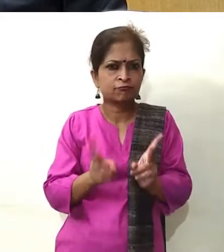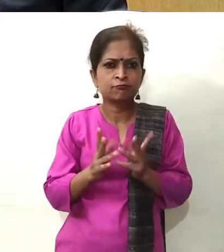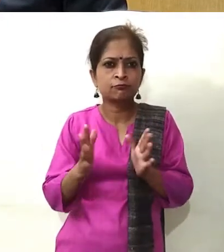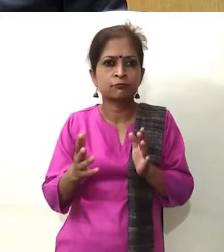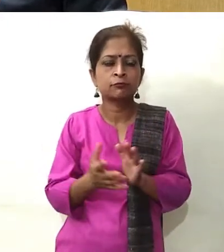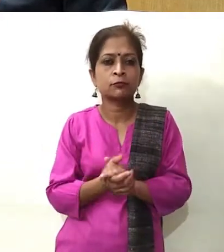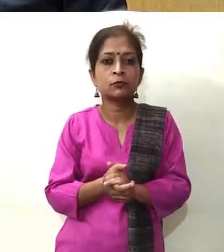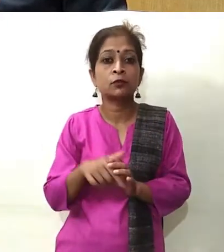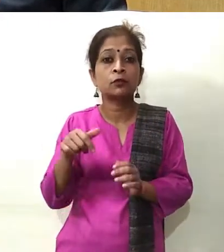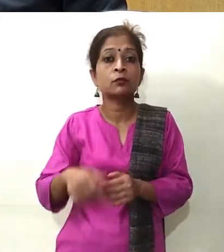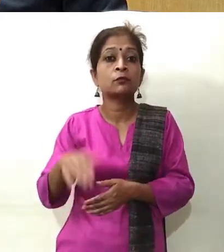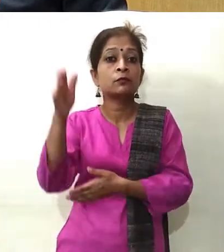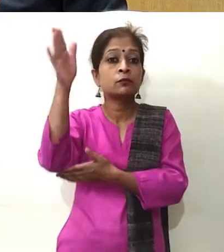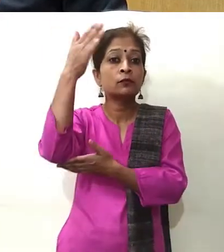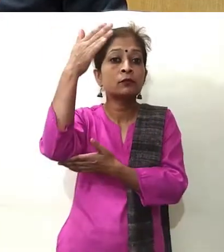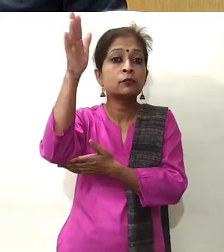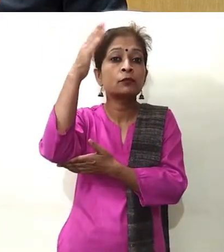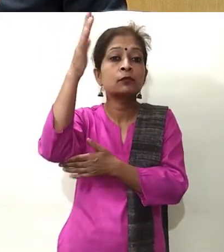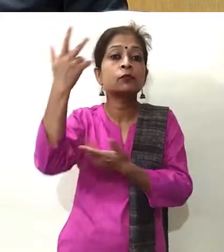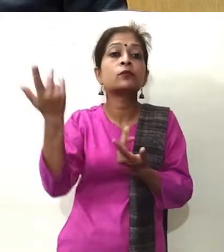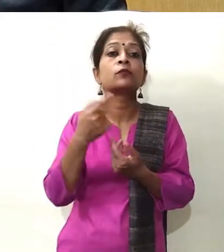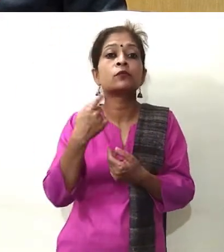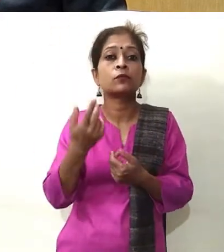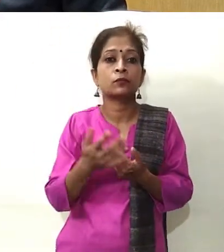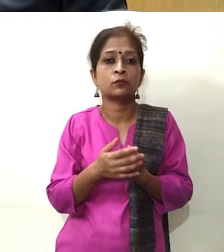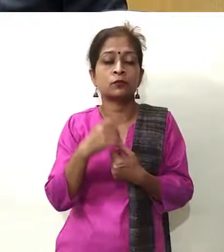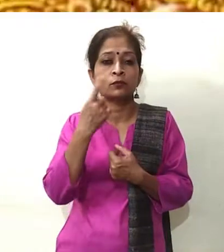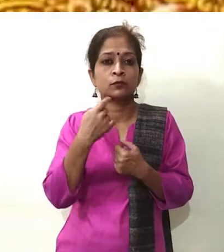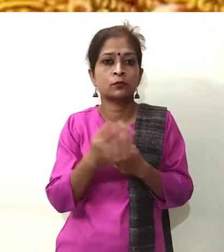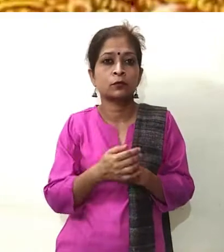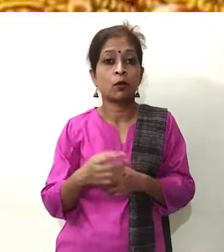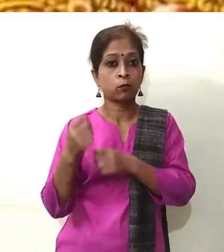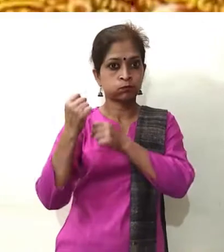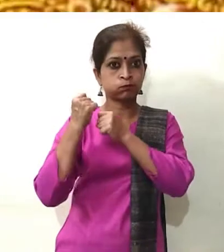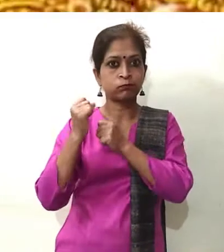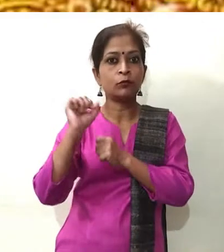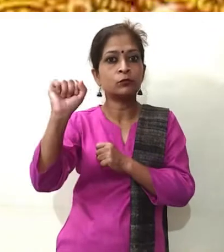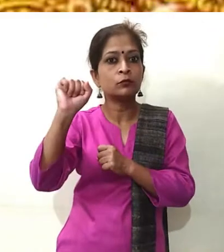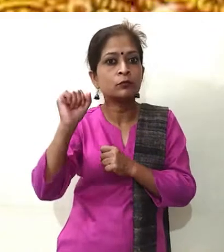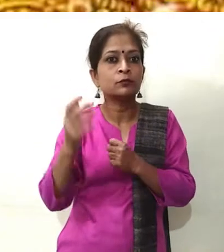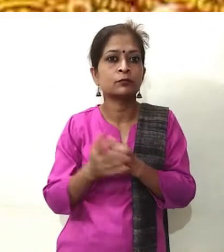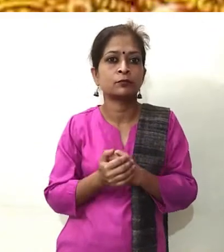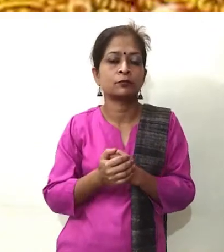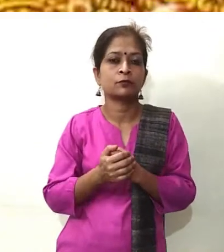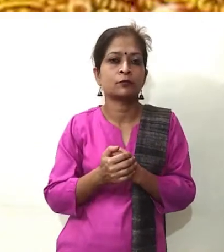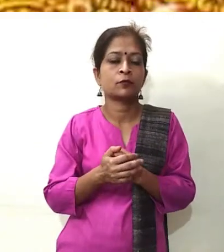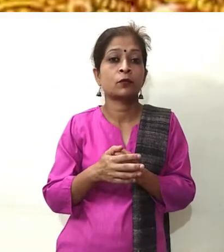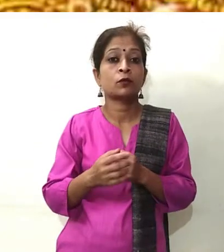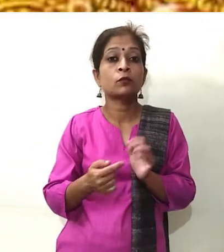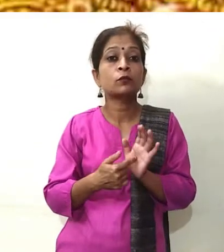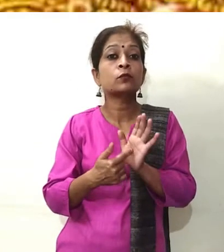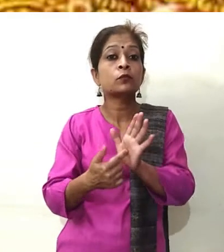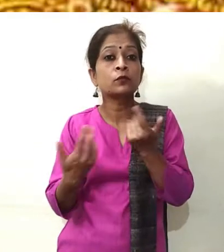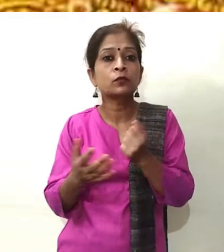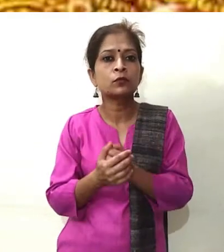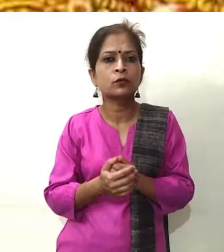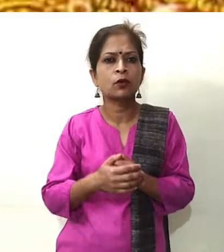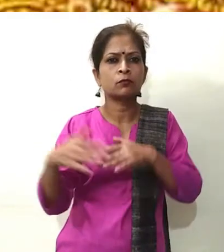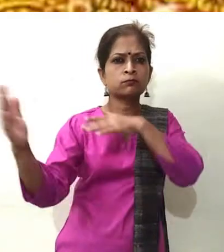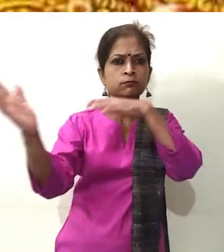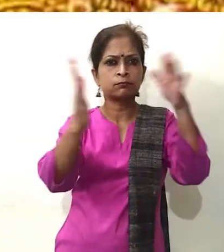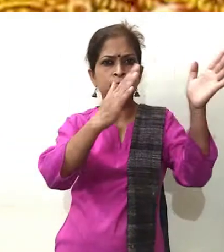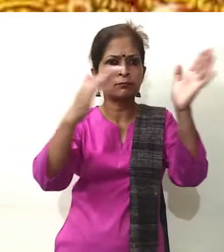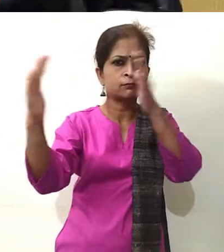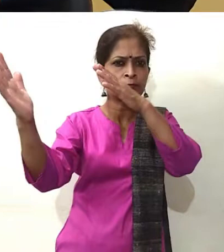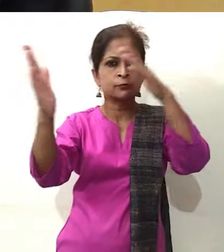जो ध्वजा इंगित करता है वो है पवन पुत्र हनुमान का ध्वजा। वो ये बताता है कि जैसे पवन